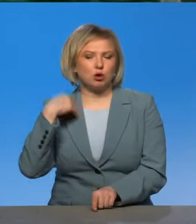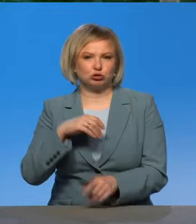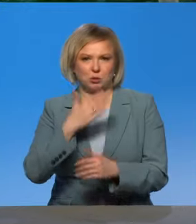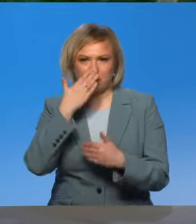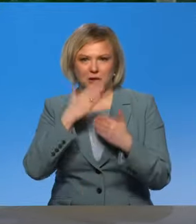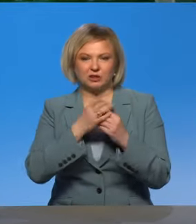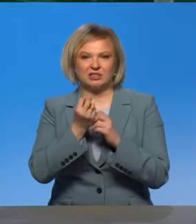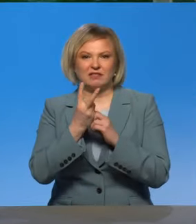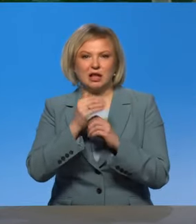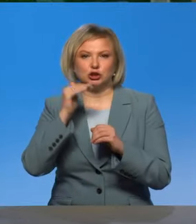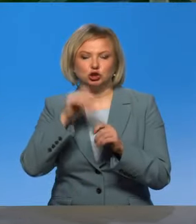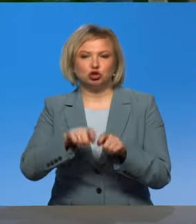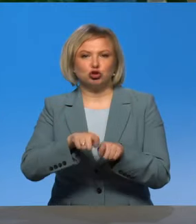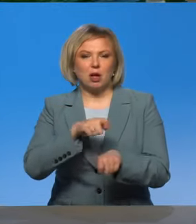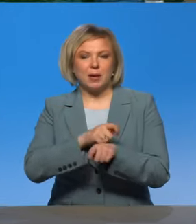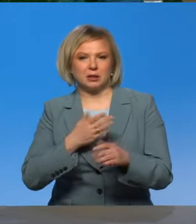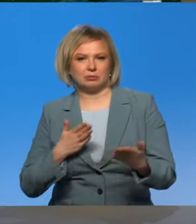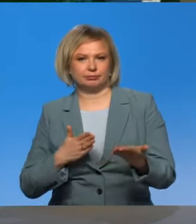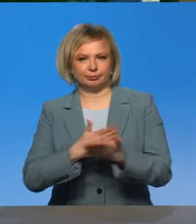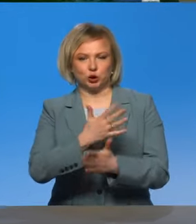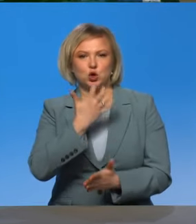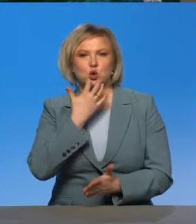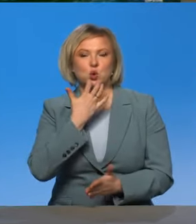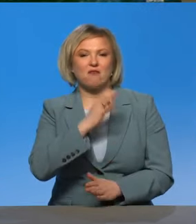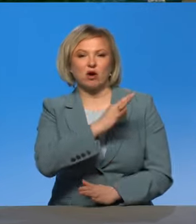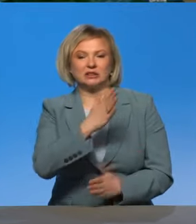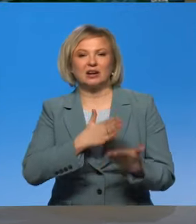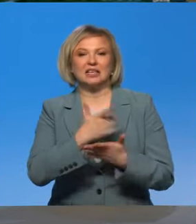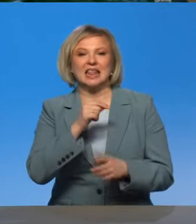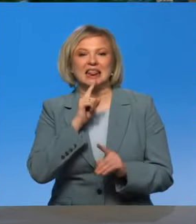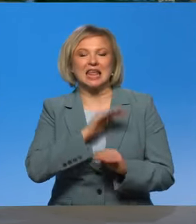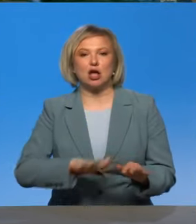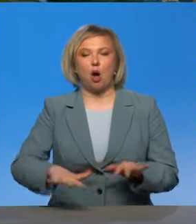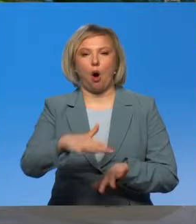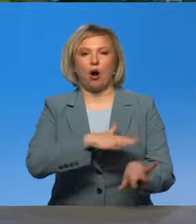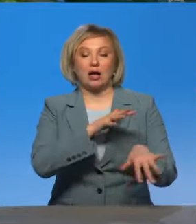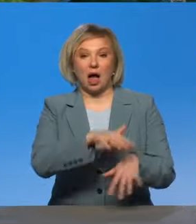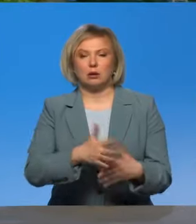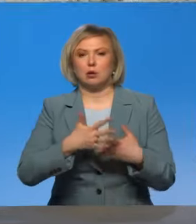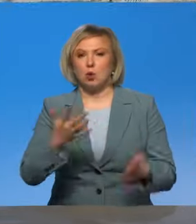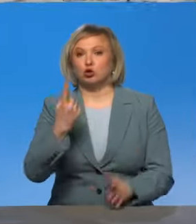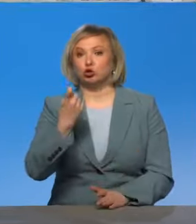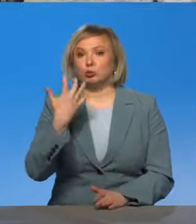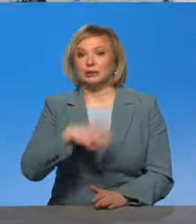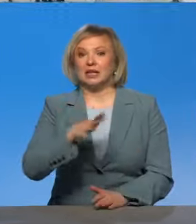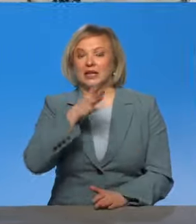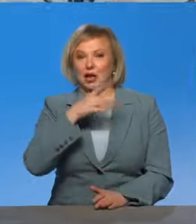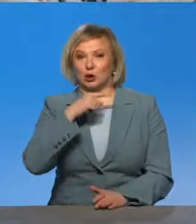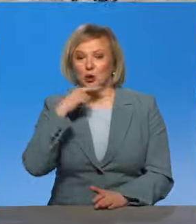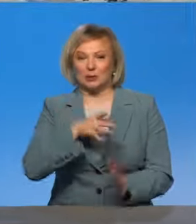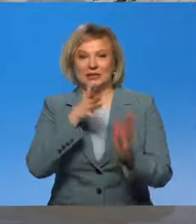тысяч километров на юго-восток, в сторону Тихого океана. Более 150 лет назад русский исследователь